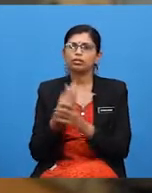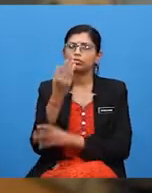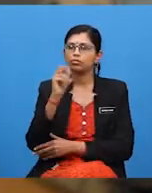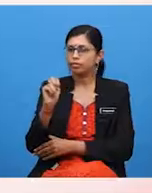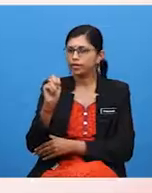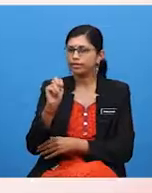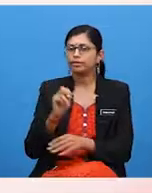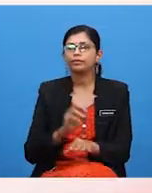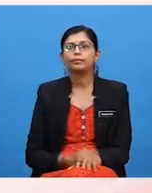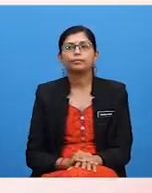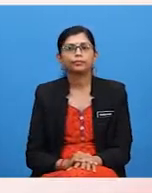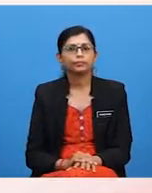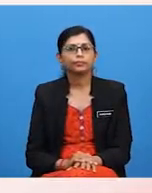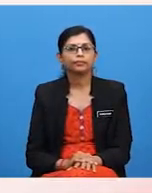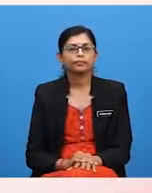tumbuhan?